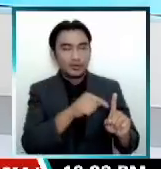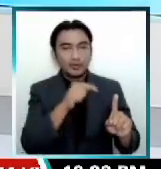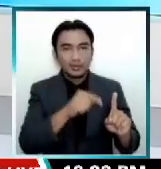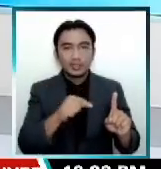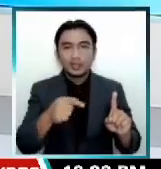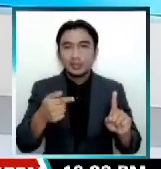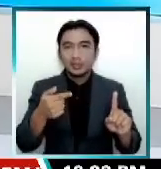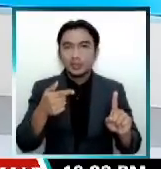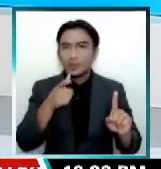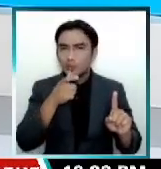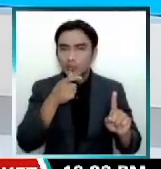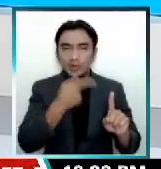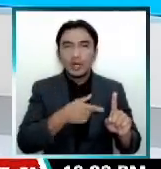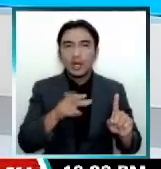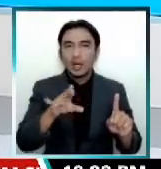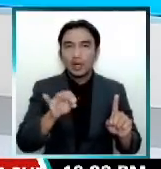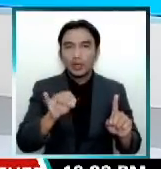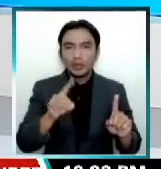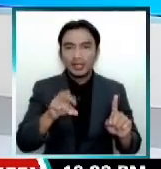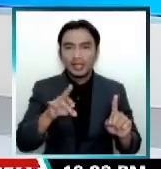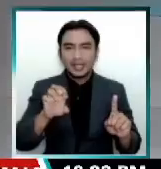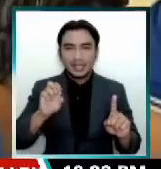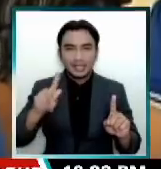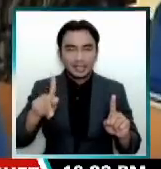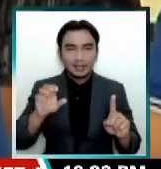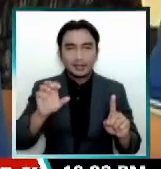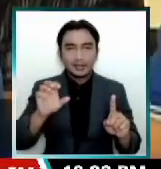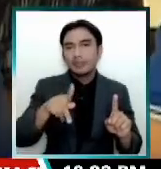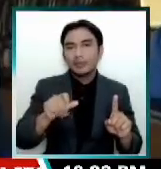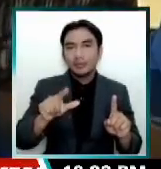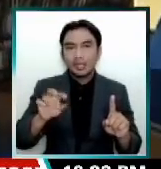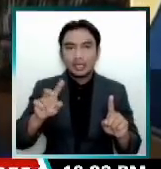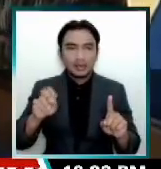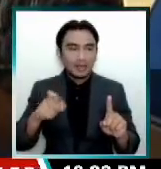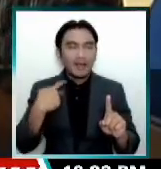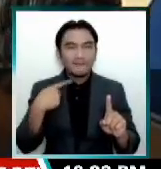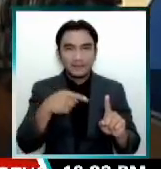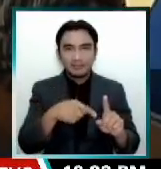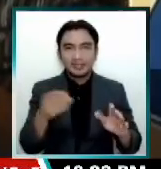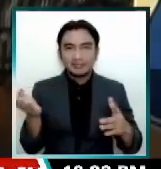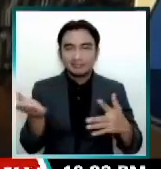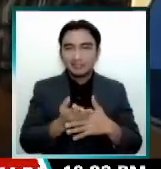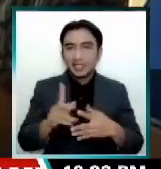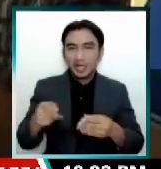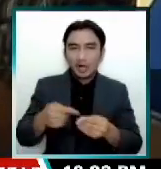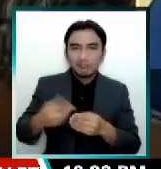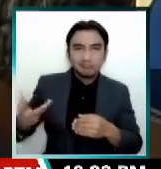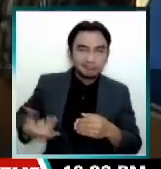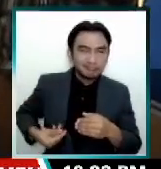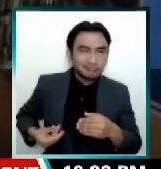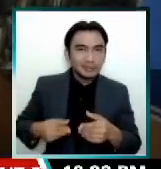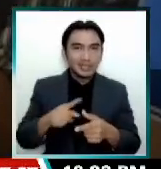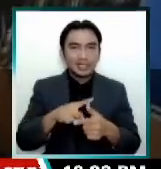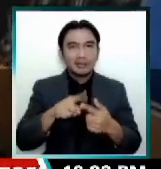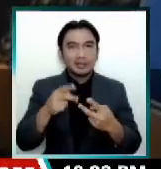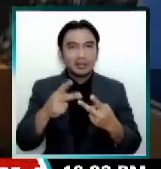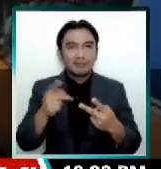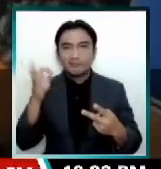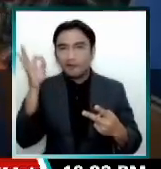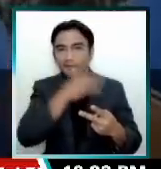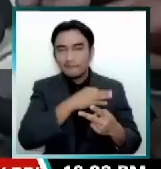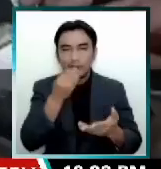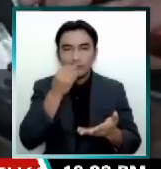na si Roderick Paulate. Para yan sa kasong graft, 8 counts ng falsification of public documents at isang count